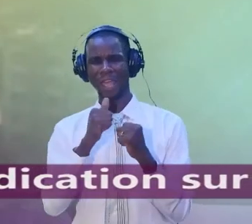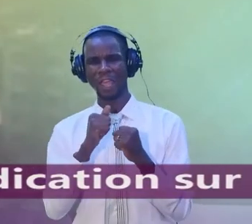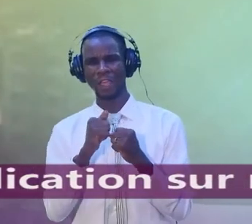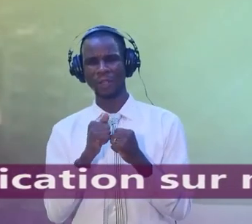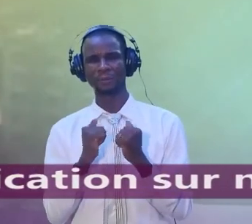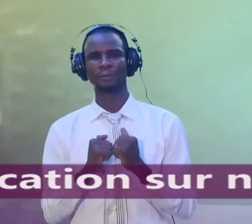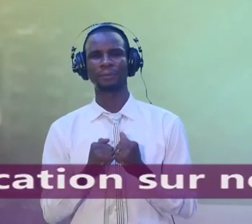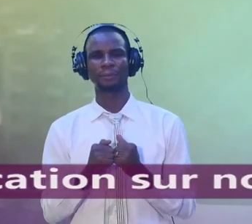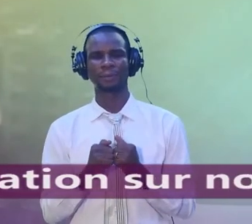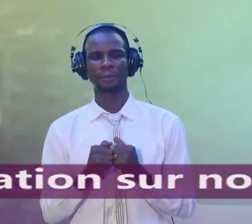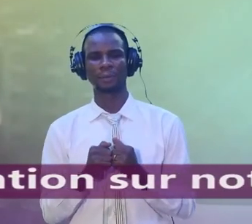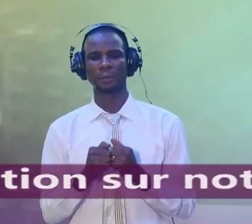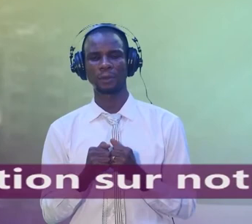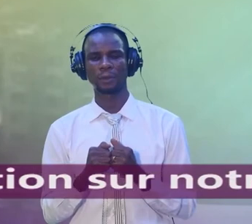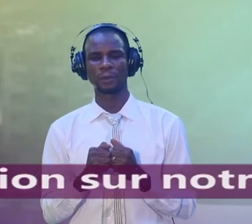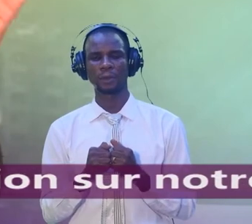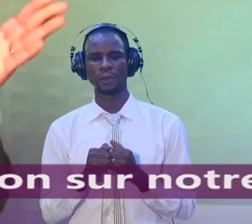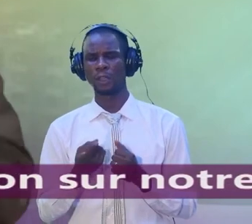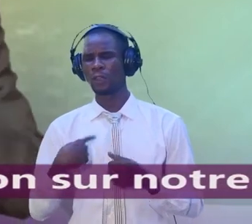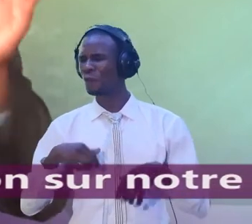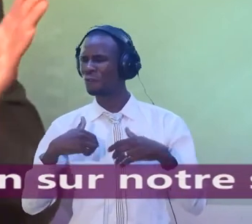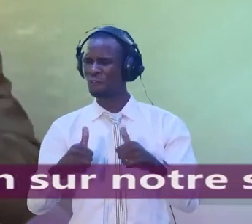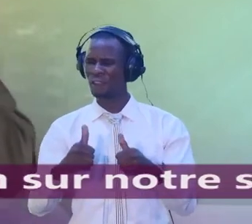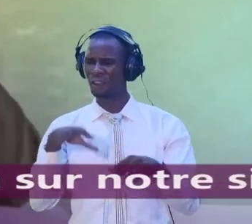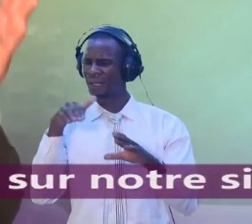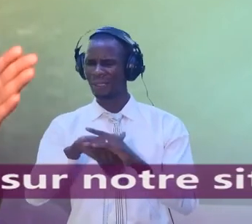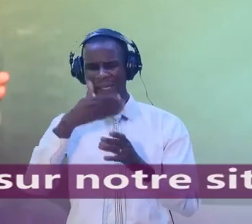Hatuishi tena katika uoga ya nguvu za giza.